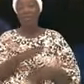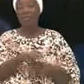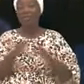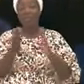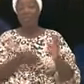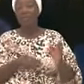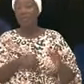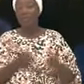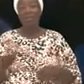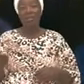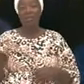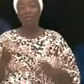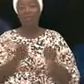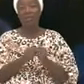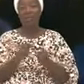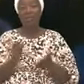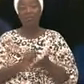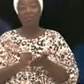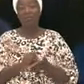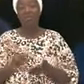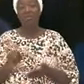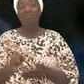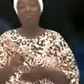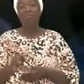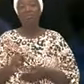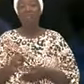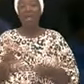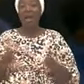renseignez bien les fiches de décision